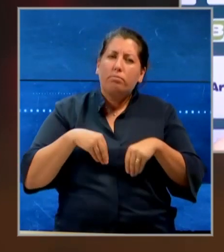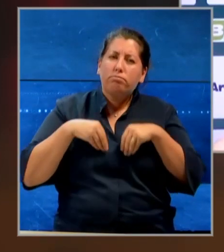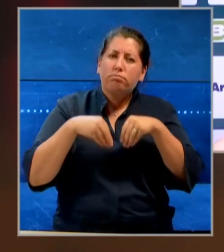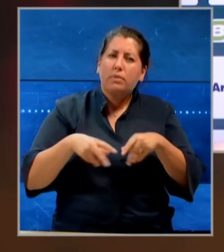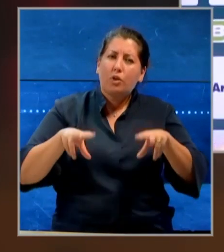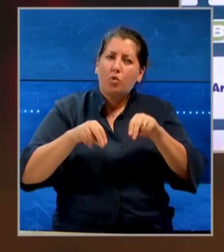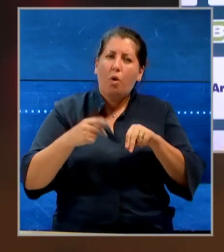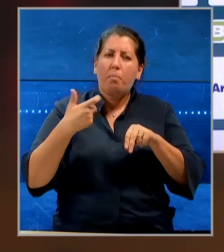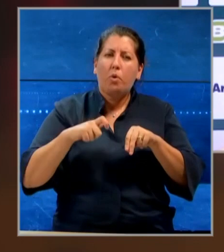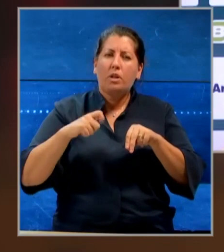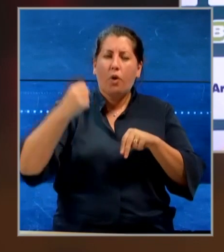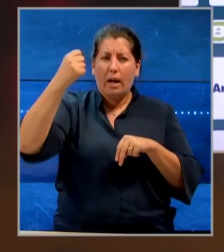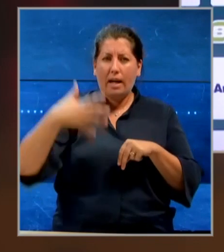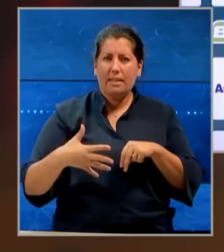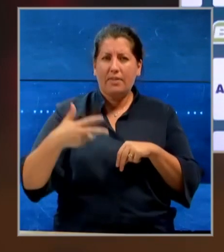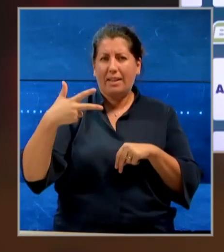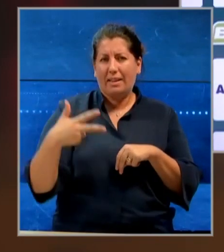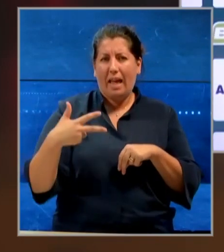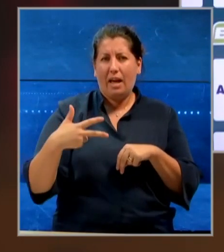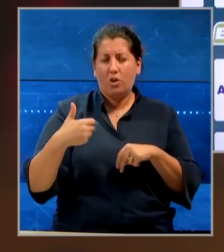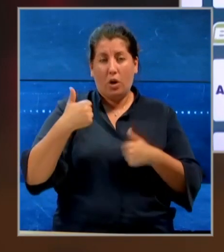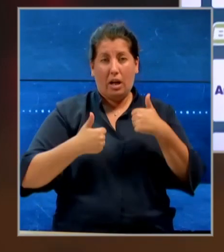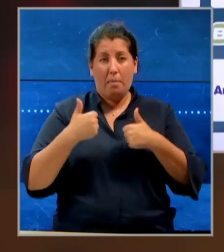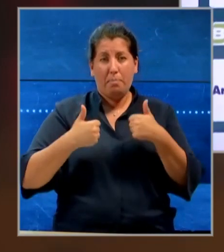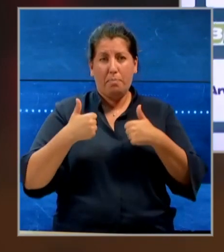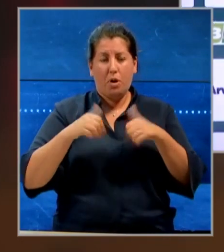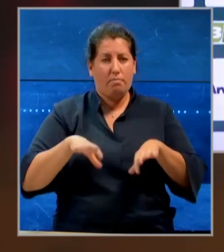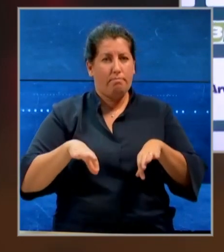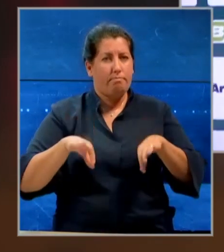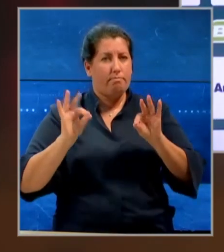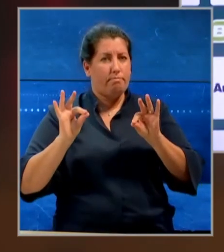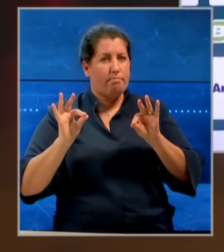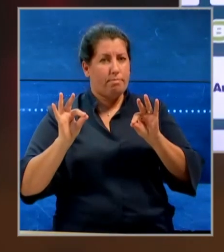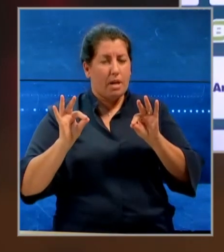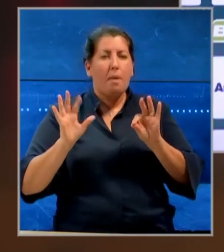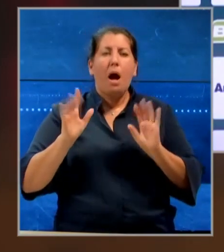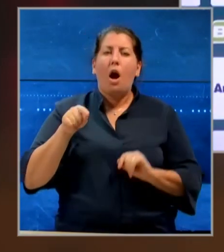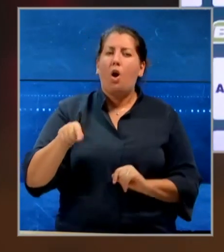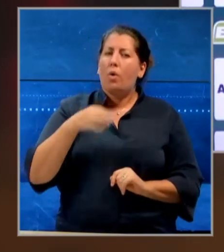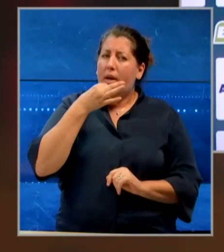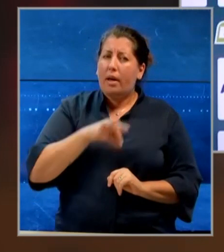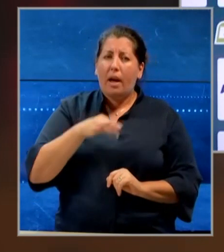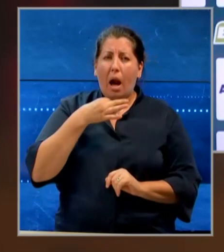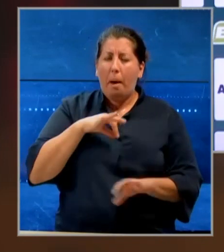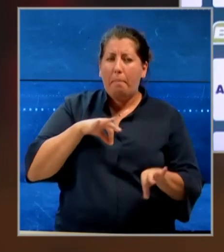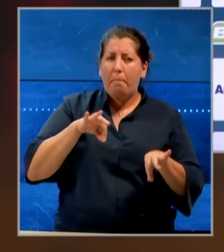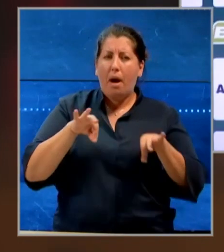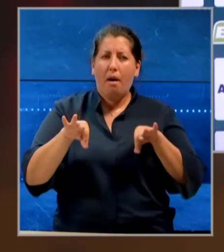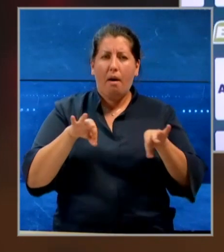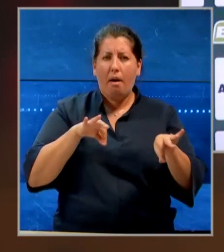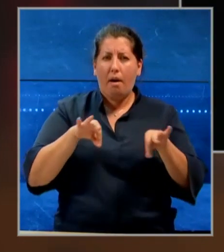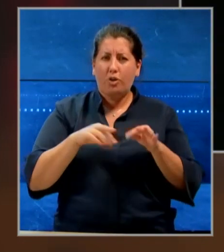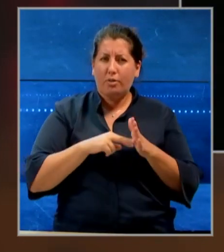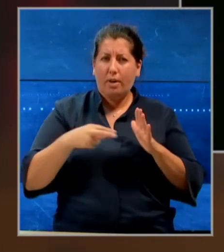terzo in classifica, ti giochi un campionato, sei esonerato. Può essere stata anche quella la scelta, oltre le sue doti, credo, anche tattiche e tecniche.